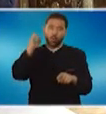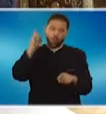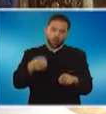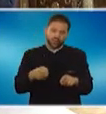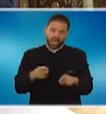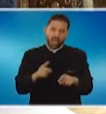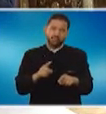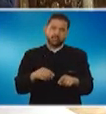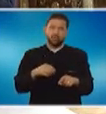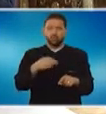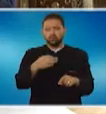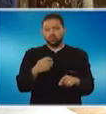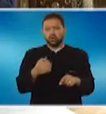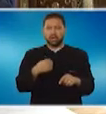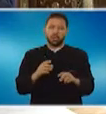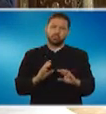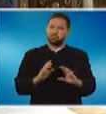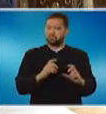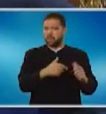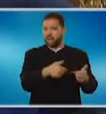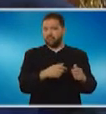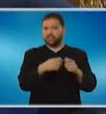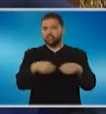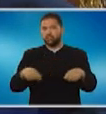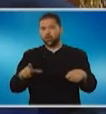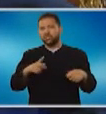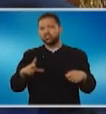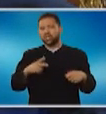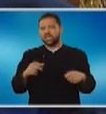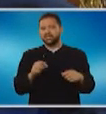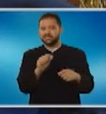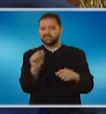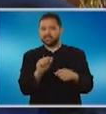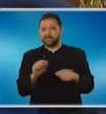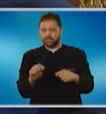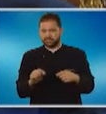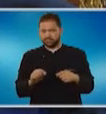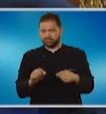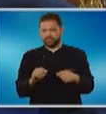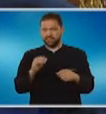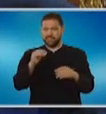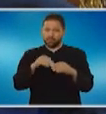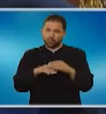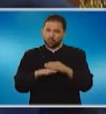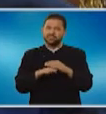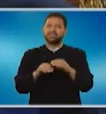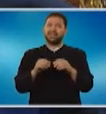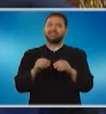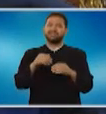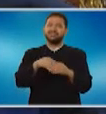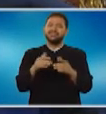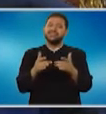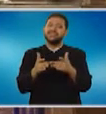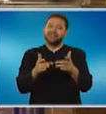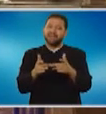nu încerc să mă dezic în vreun fel de tot ceea ce înseamnă text scris, postat în mediul online. E